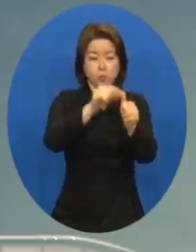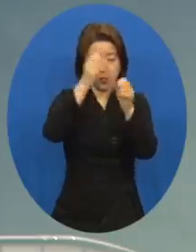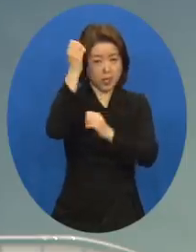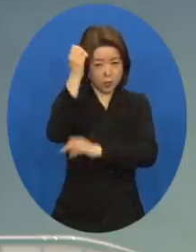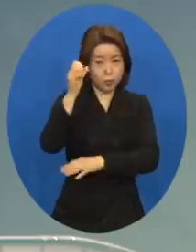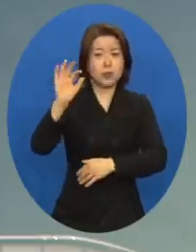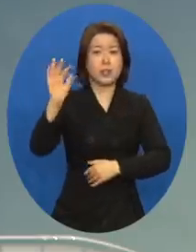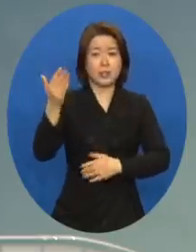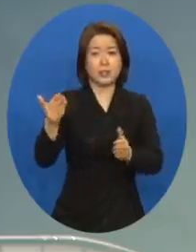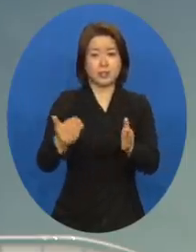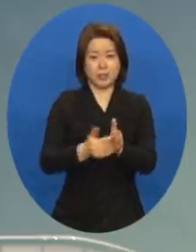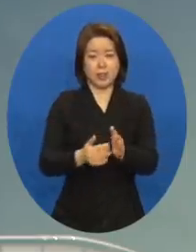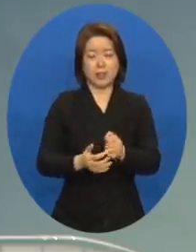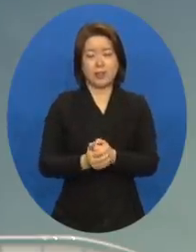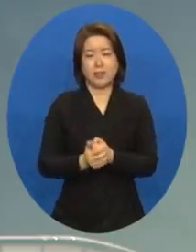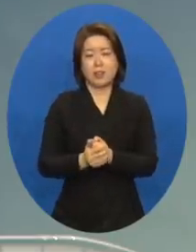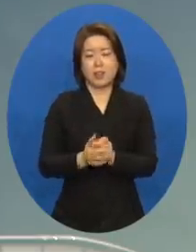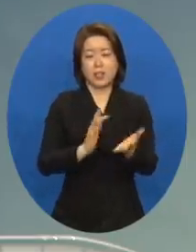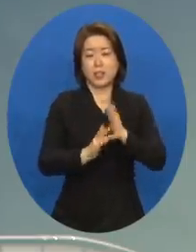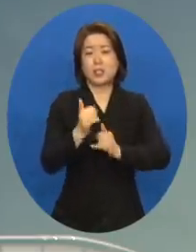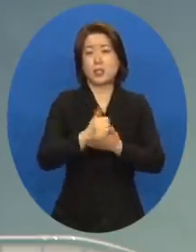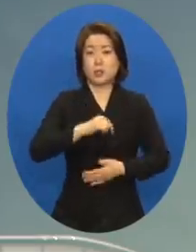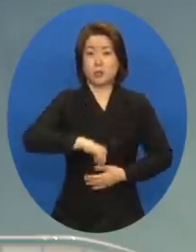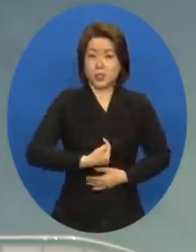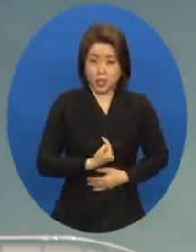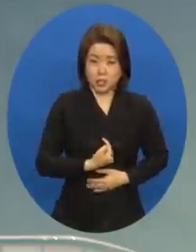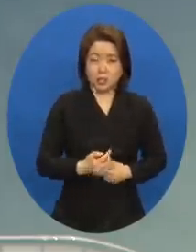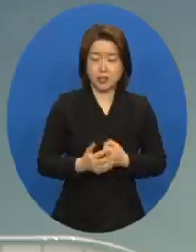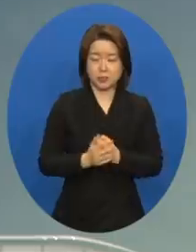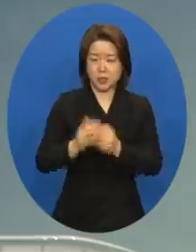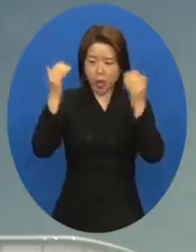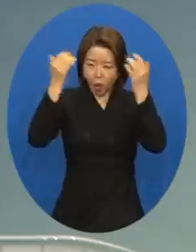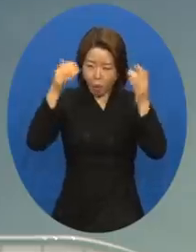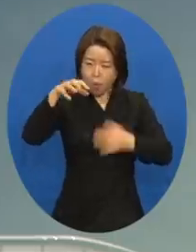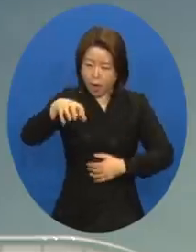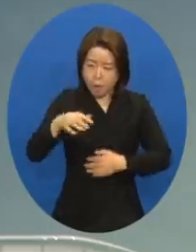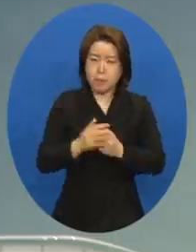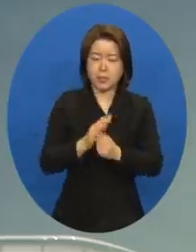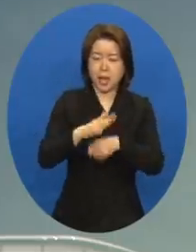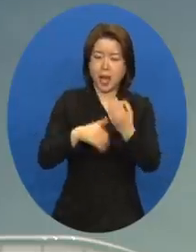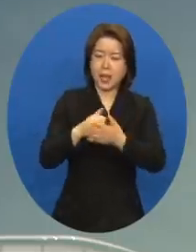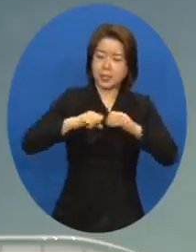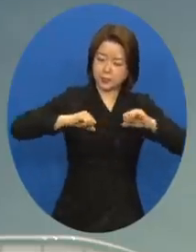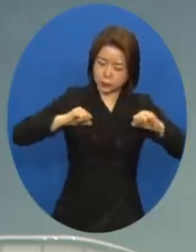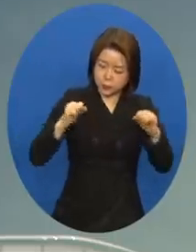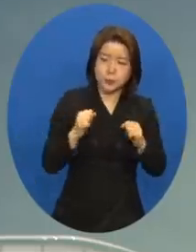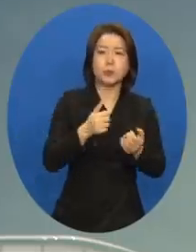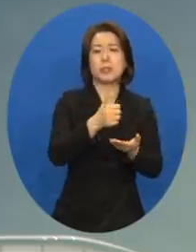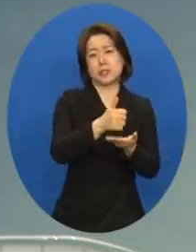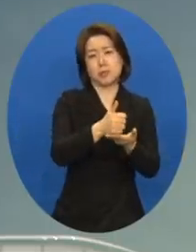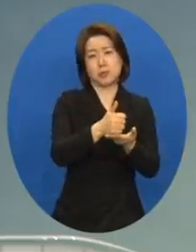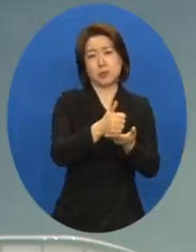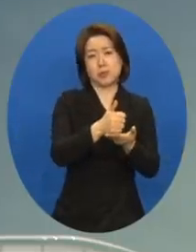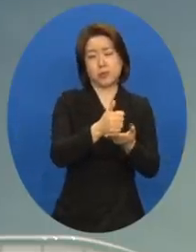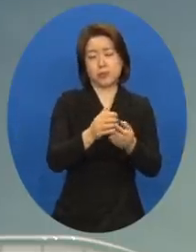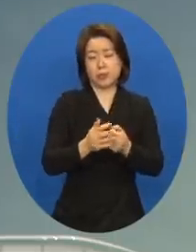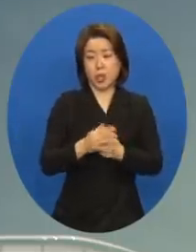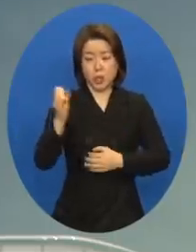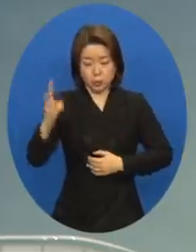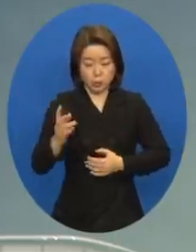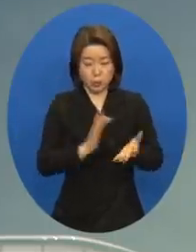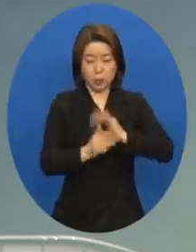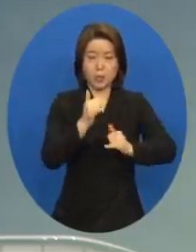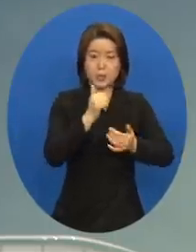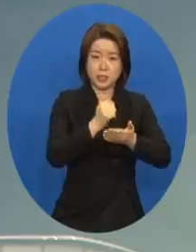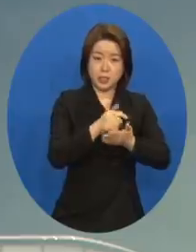되시고 예수님 자신이 고난 앞에서 하나님께 순종하신 분으로 예수님에게